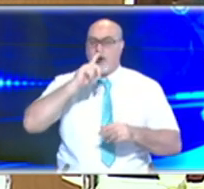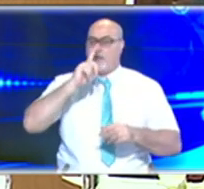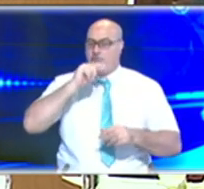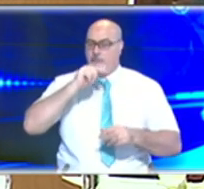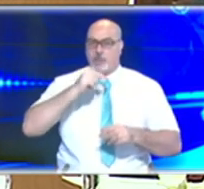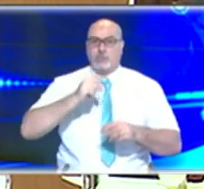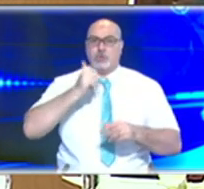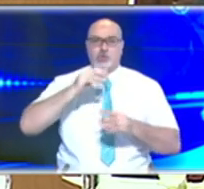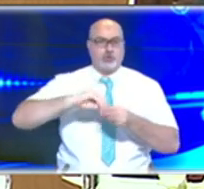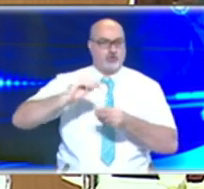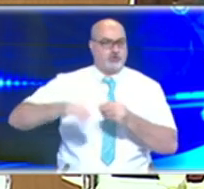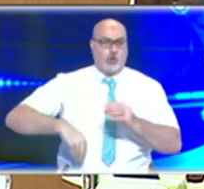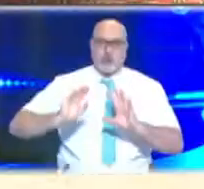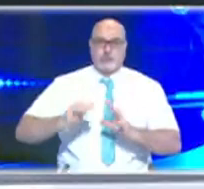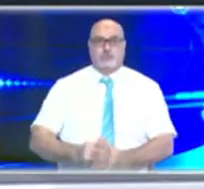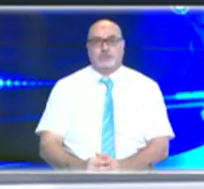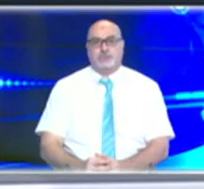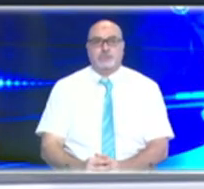بدون تمييز ولا إقصاء.